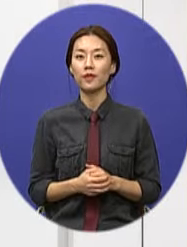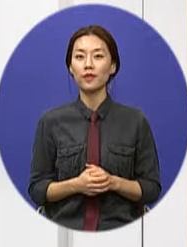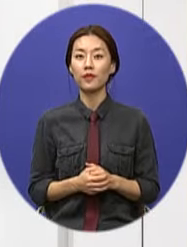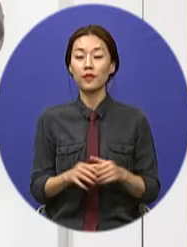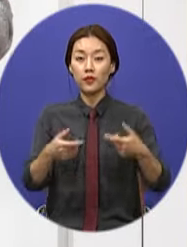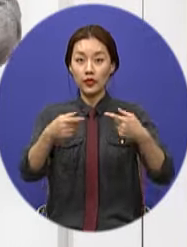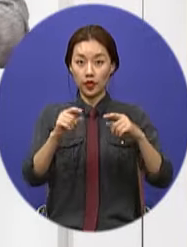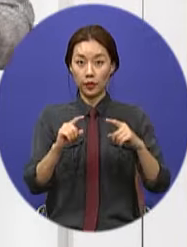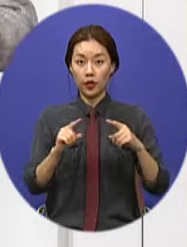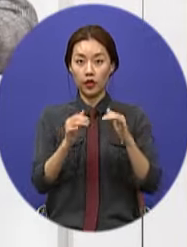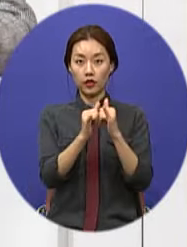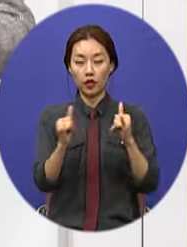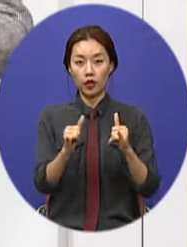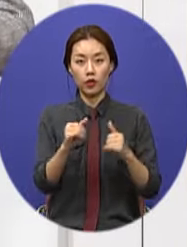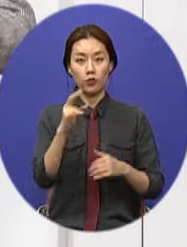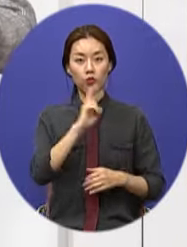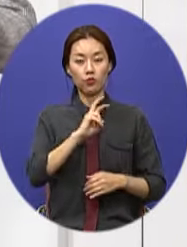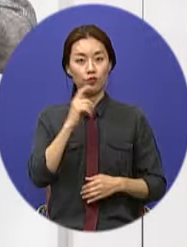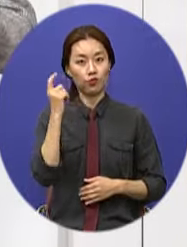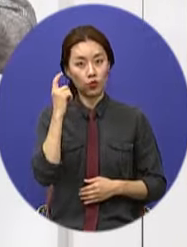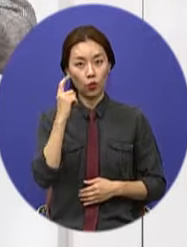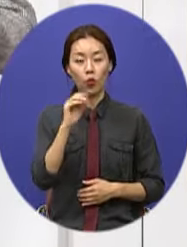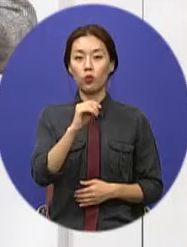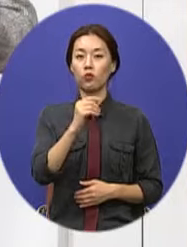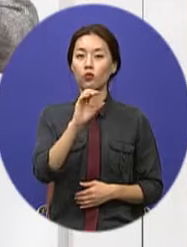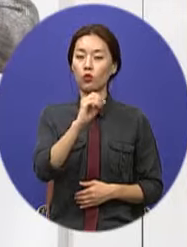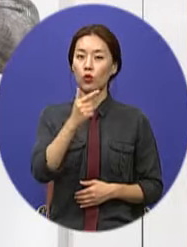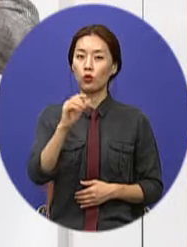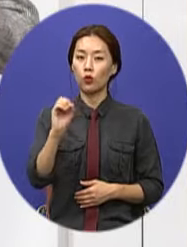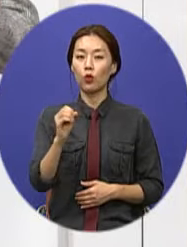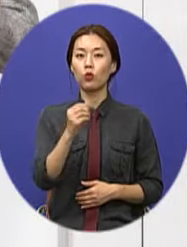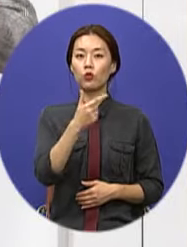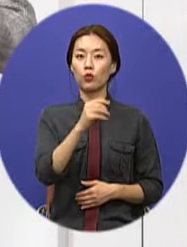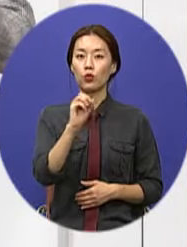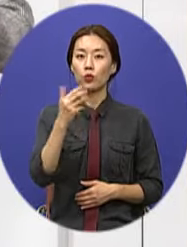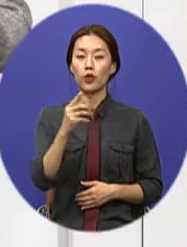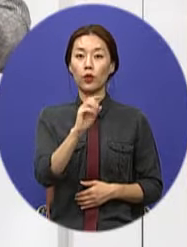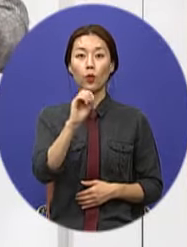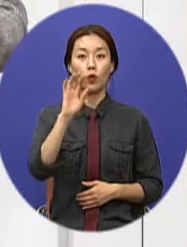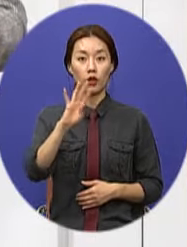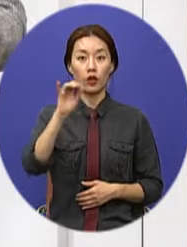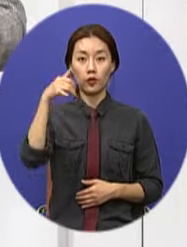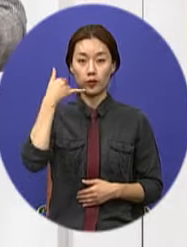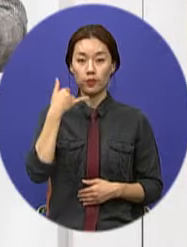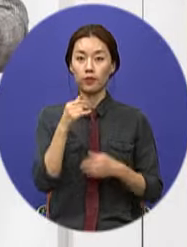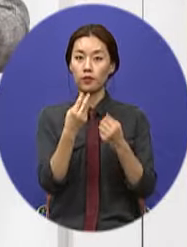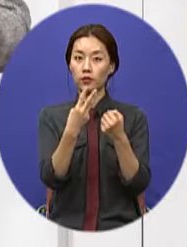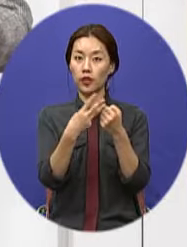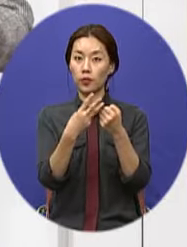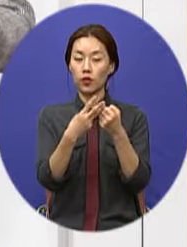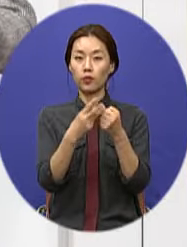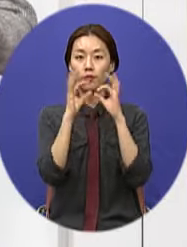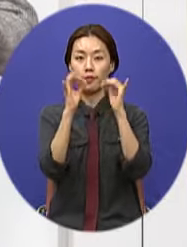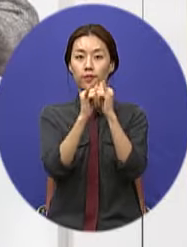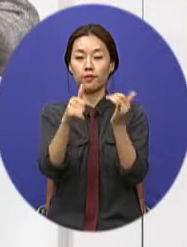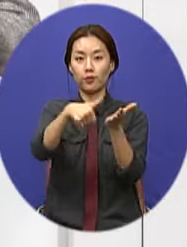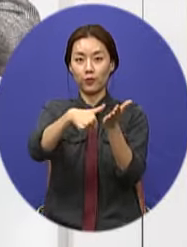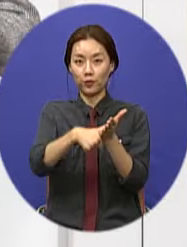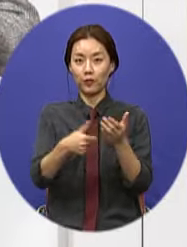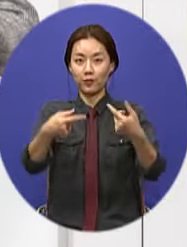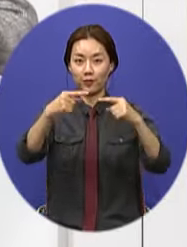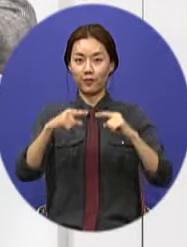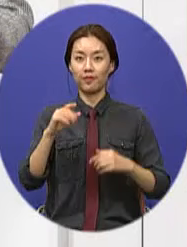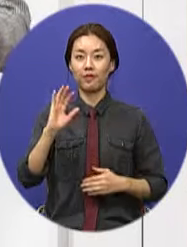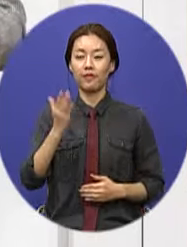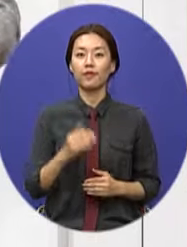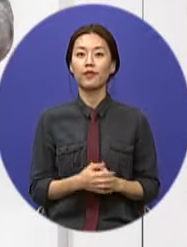참가들은 노래를 듣고 ARS 060608-1004번 전화하시고 3번 시청자 투표로 들어오시면